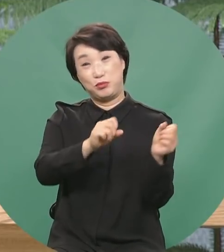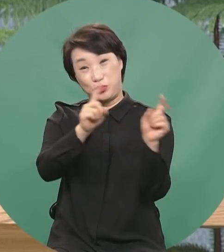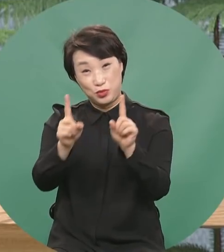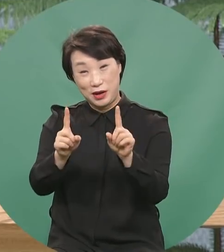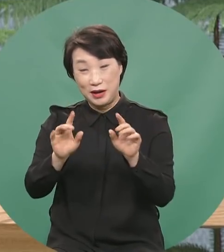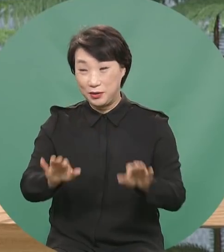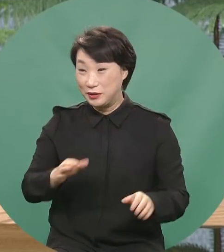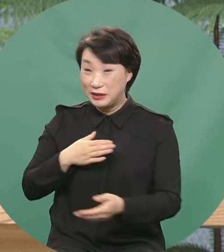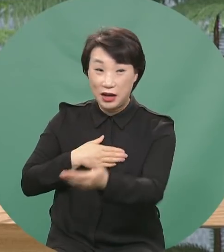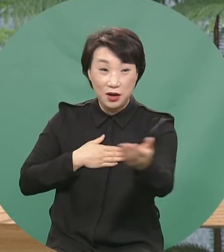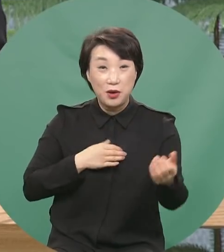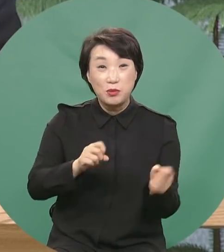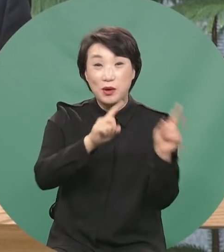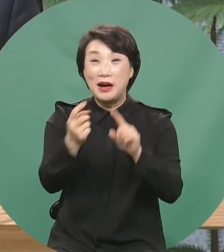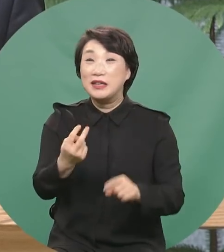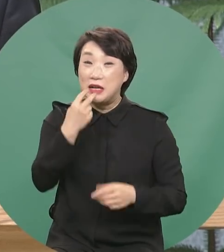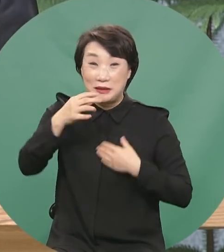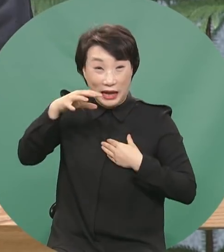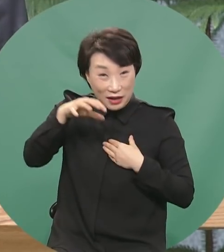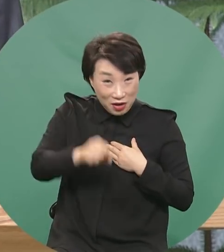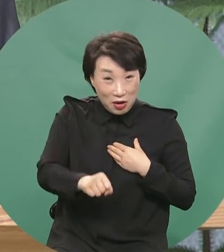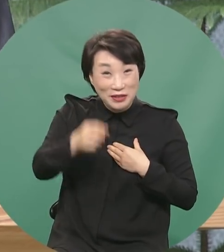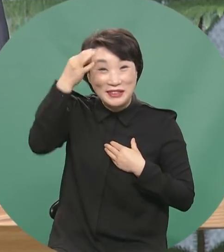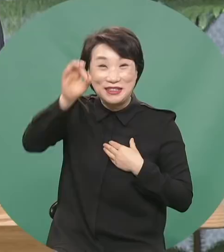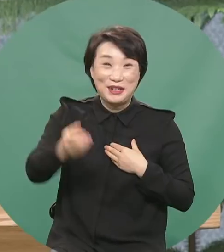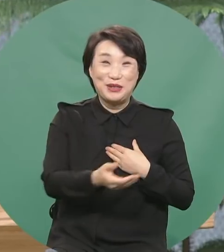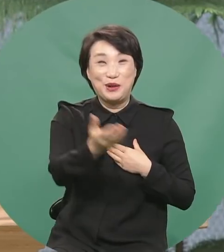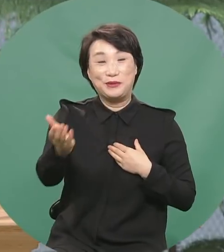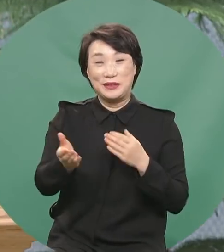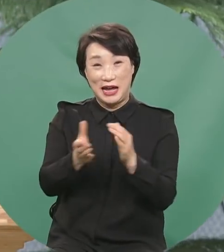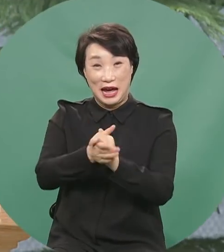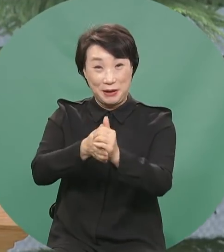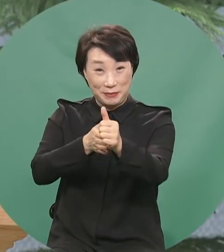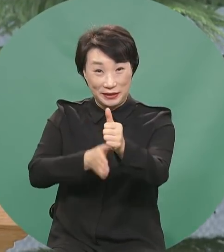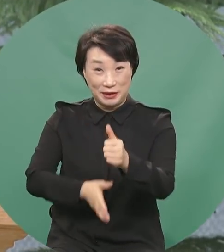오늘 부활의 생명이 내 것이라고 인정하시면 아멘 합시다.